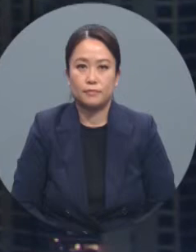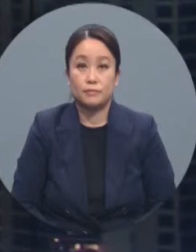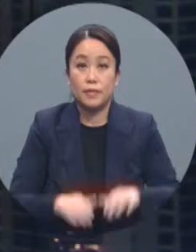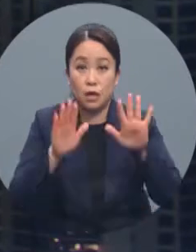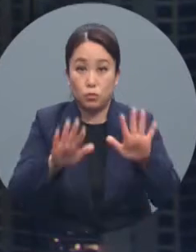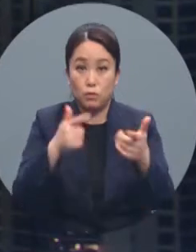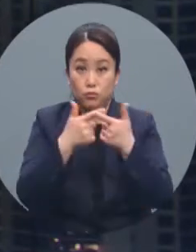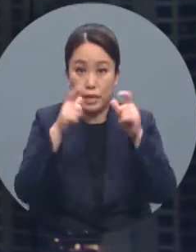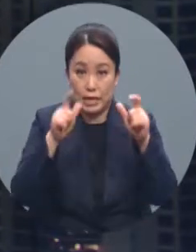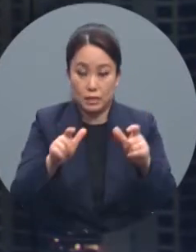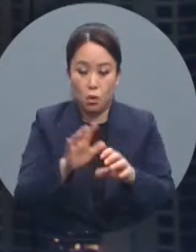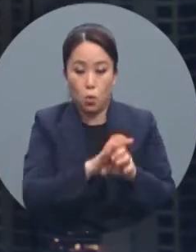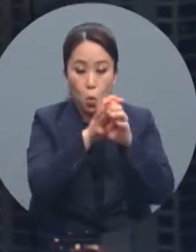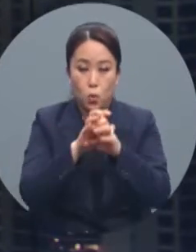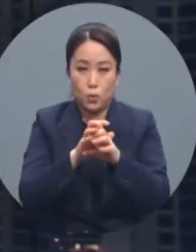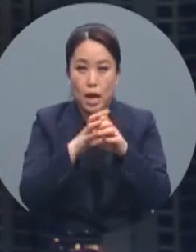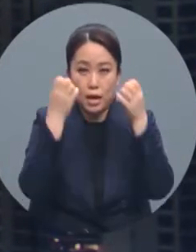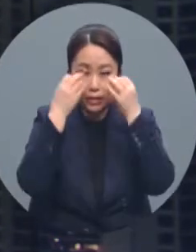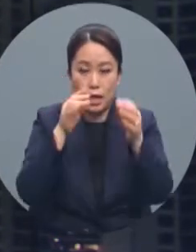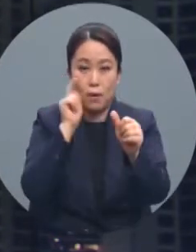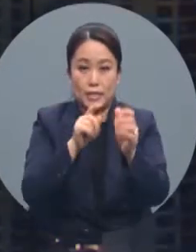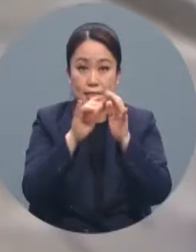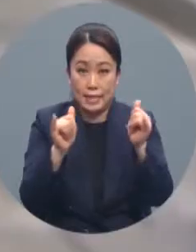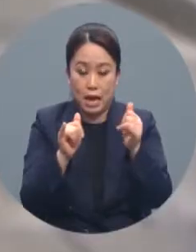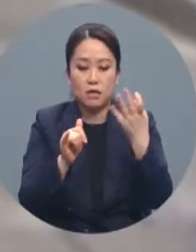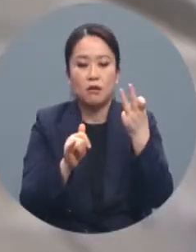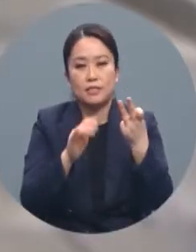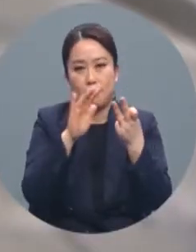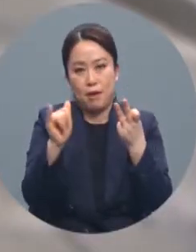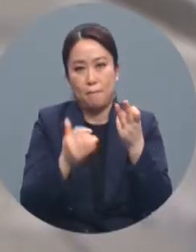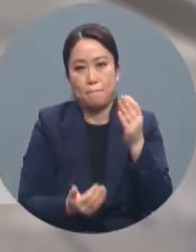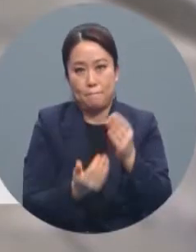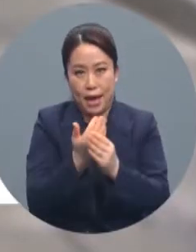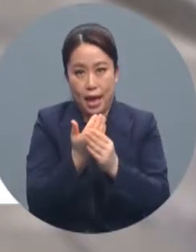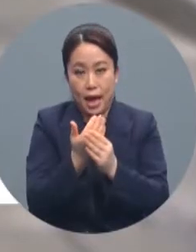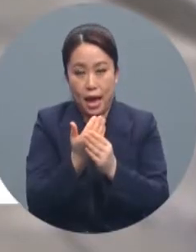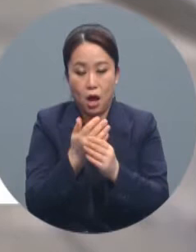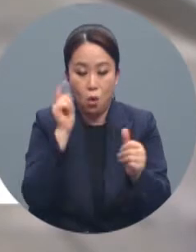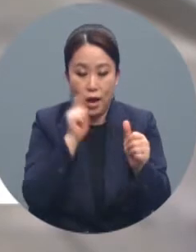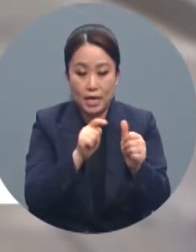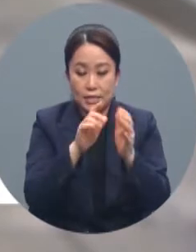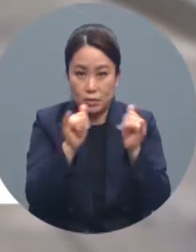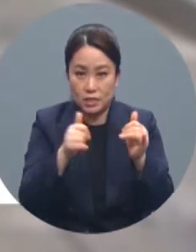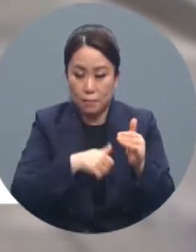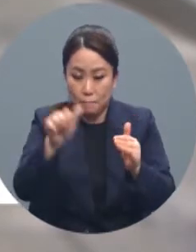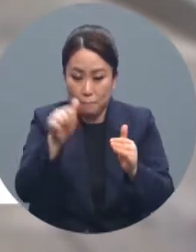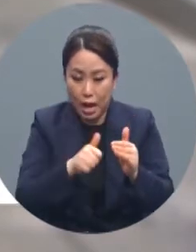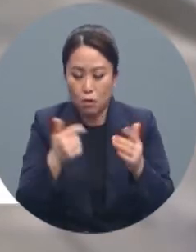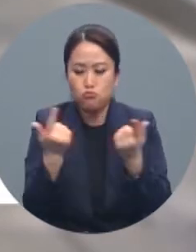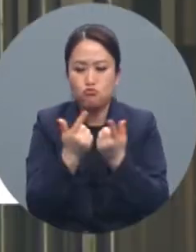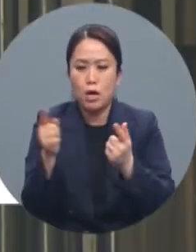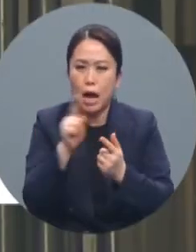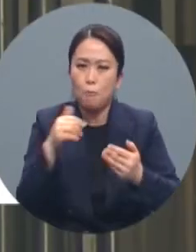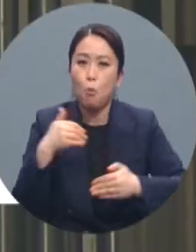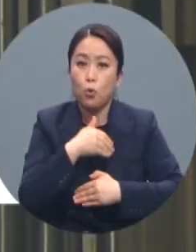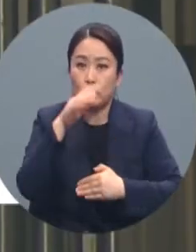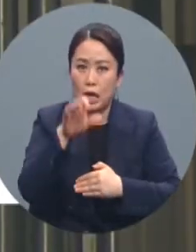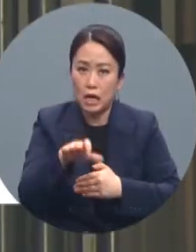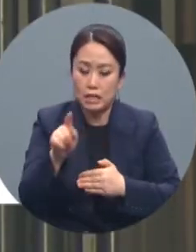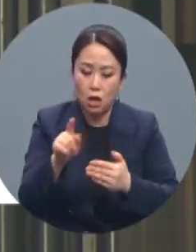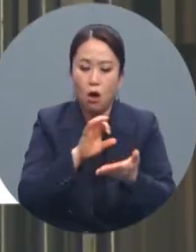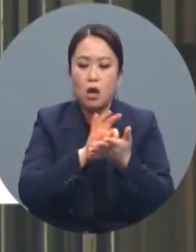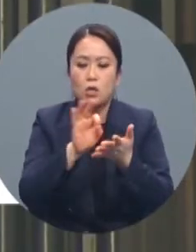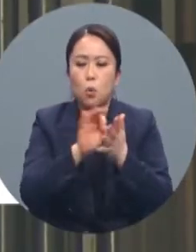오늘 부산에서는 코론 l9 신규 환자가 13명 발생했습니다 확진 환자가 다녀간 북구 한 목욕탕에서 이용자